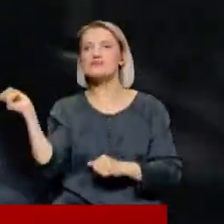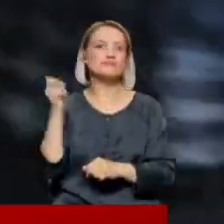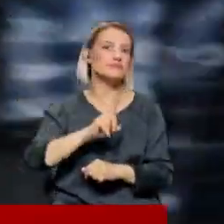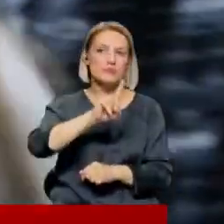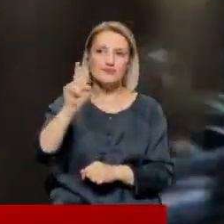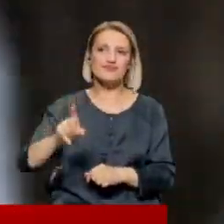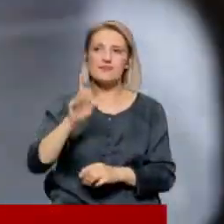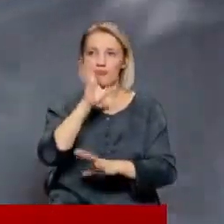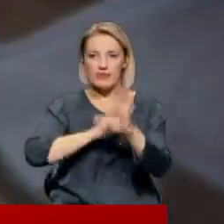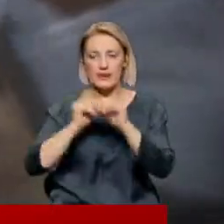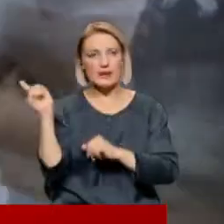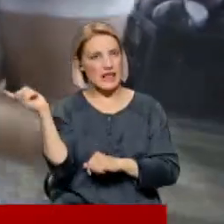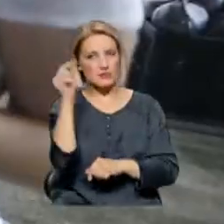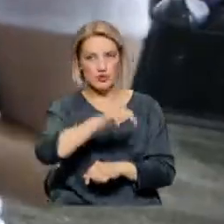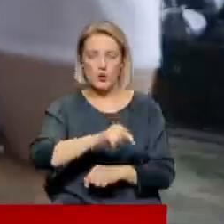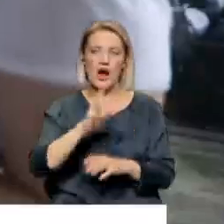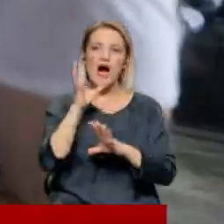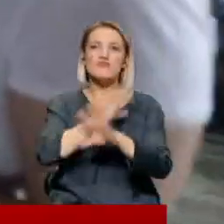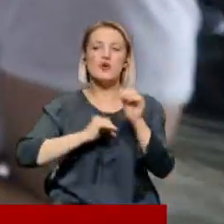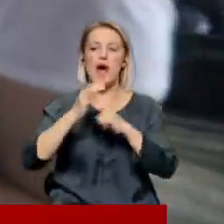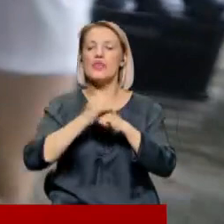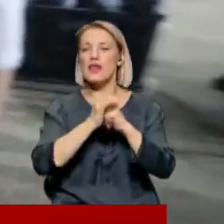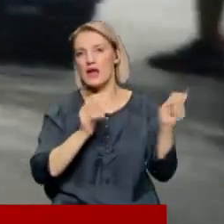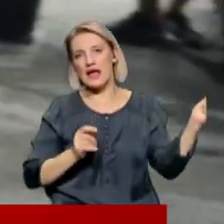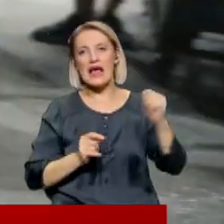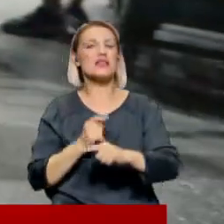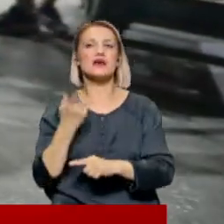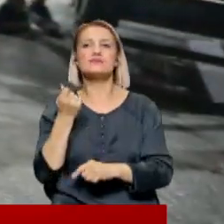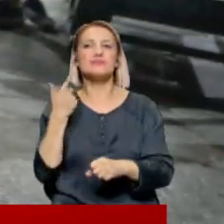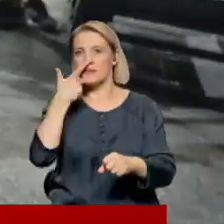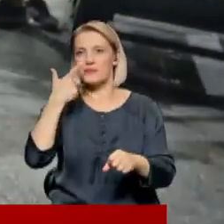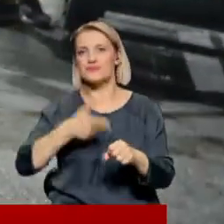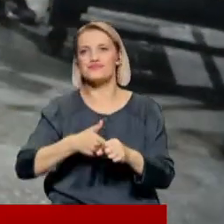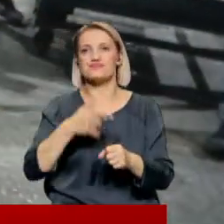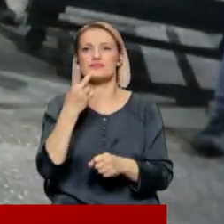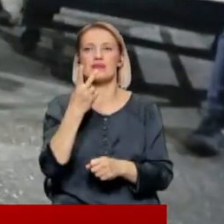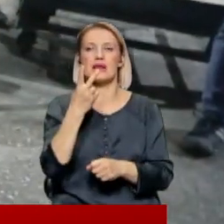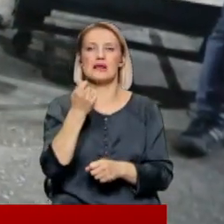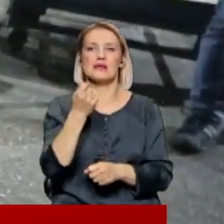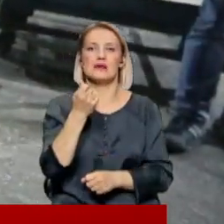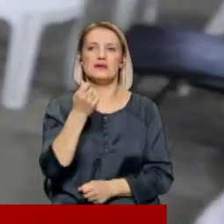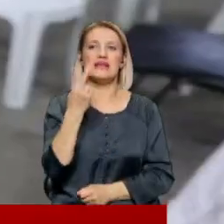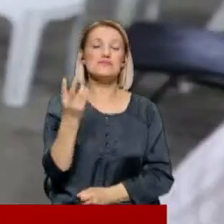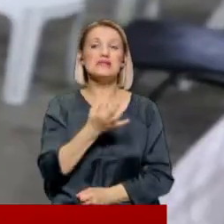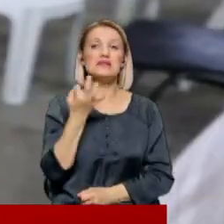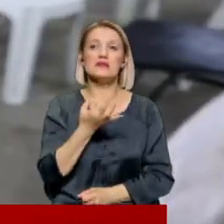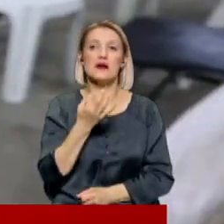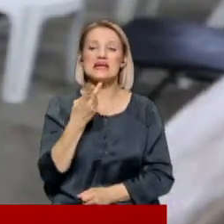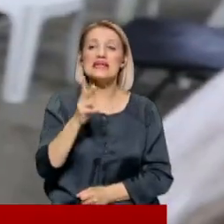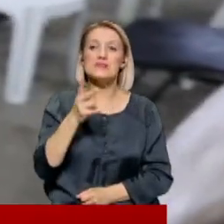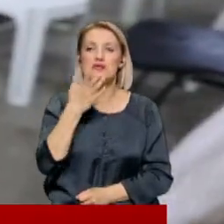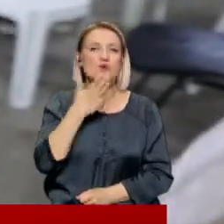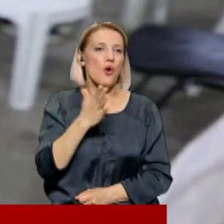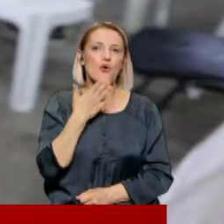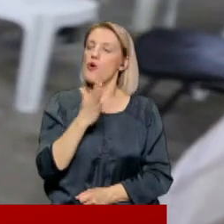zaman. Afyon'dan gelip gidiyorsunuz. Evet. Afyon'dan Antalya'ya geldiniz. Ne kadar mazot yaktınız? 2 lira mazot yakıyor. 2 milyar. Yok yok gülüm